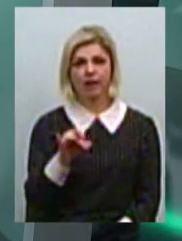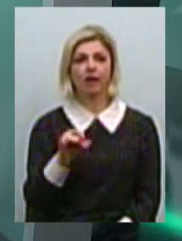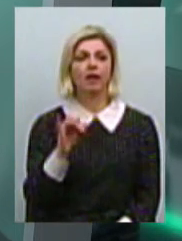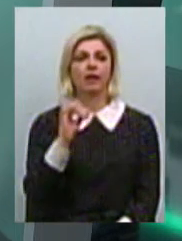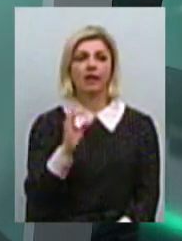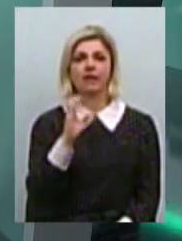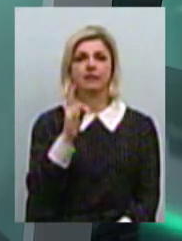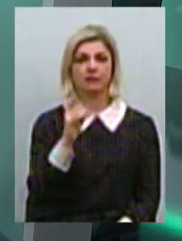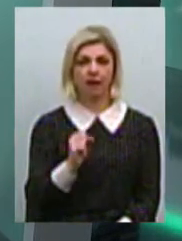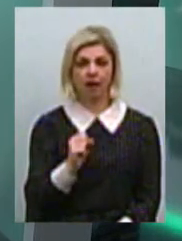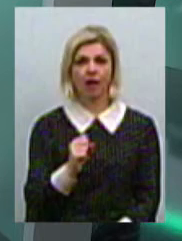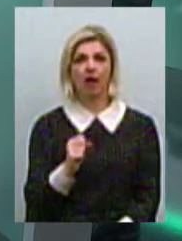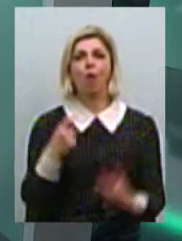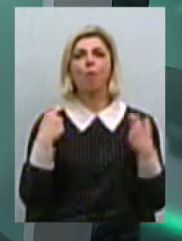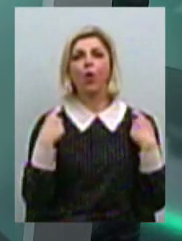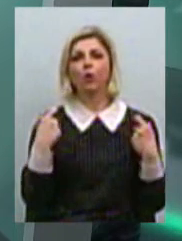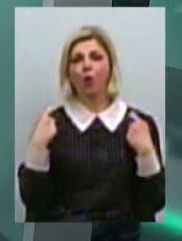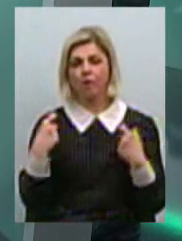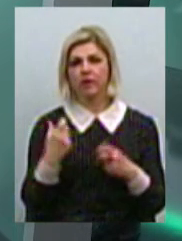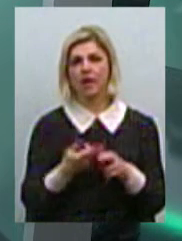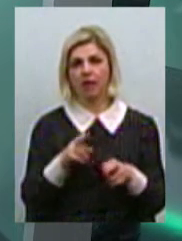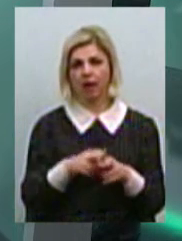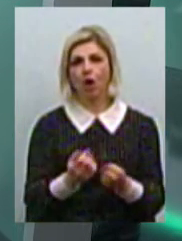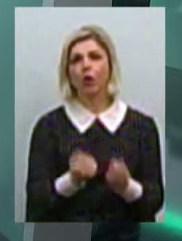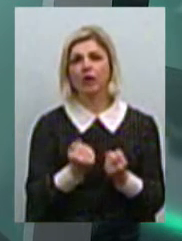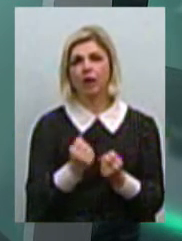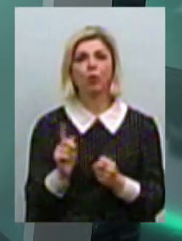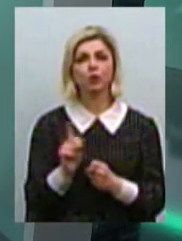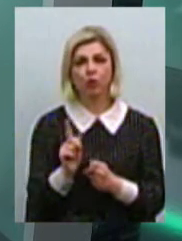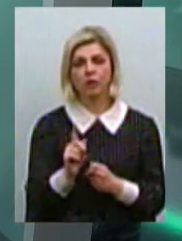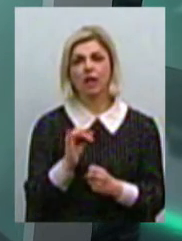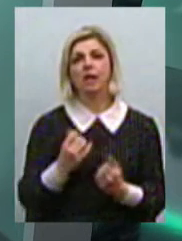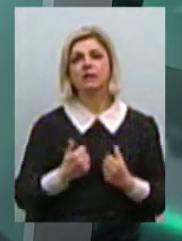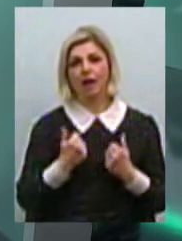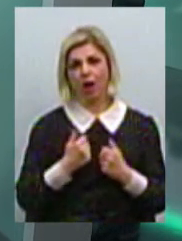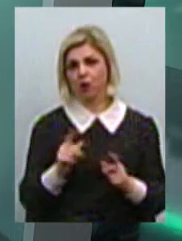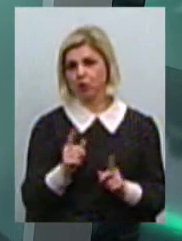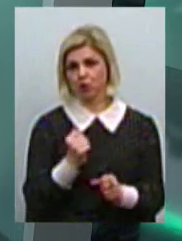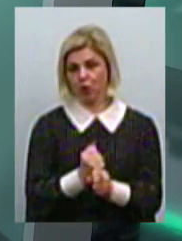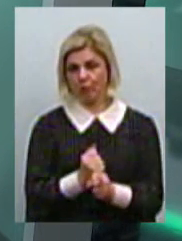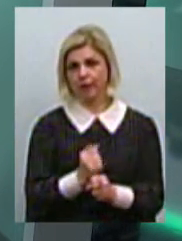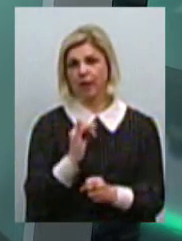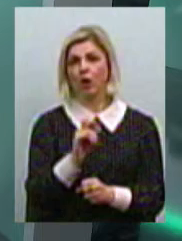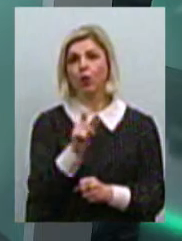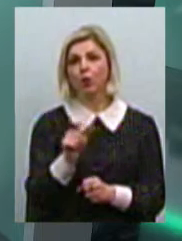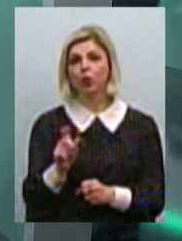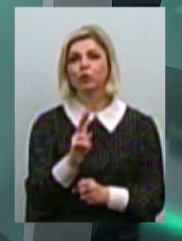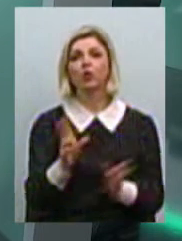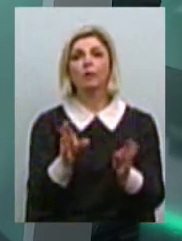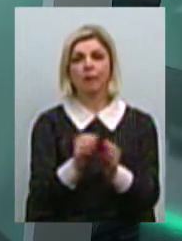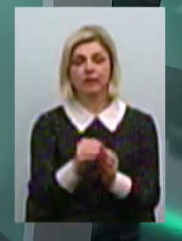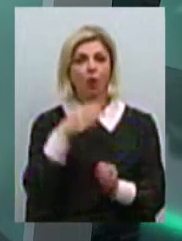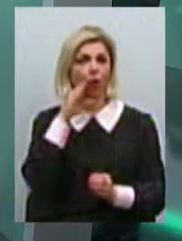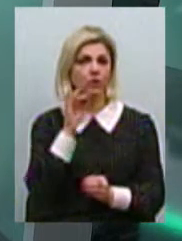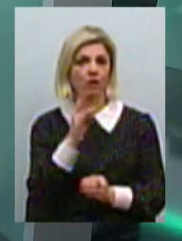Іскра, полковники, які все-таки втримали хоч щось і намагалися щось зробити. І люди, які з ними були, низове козацтво, я про